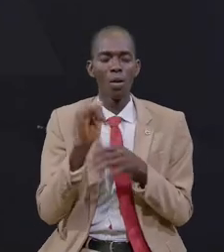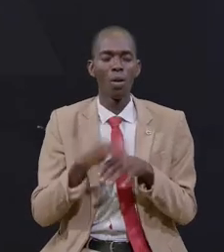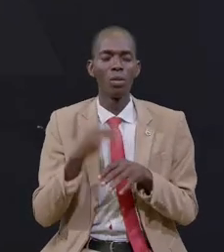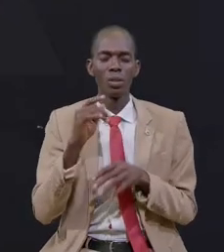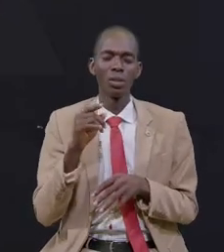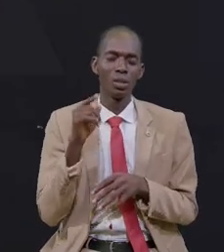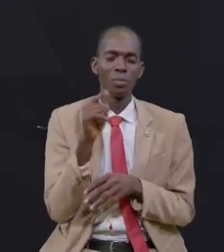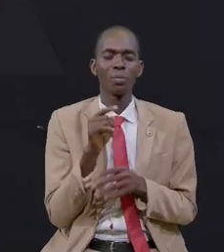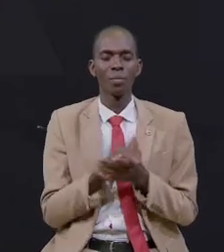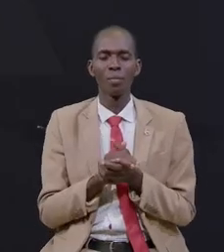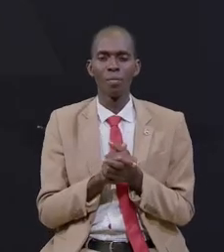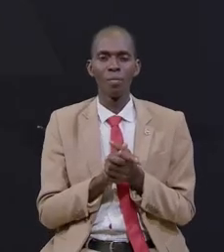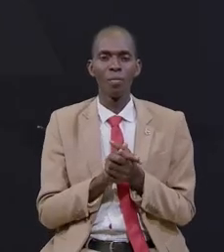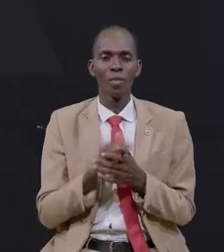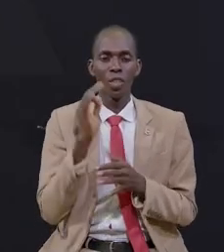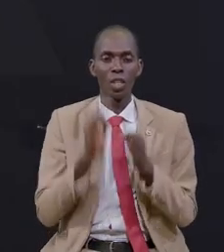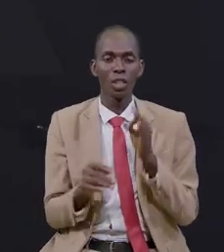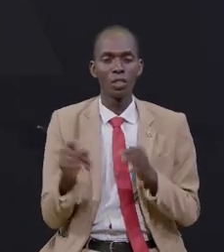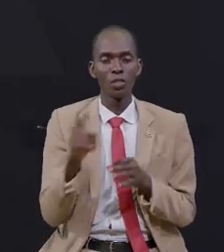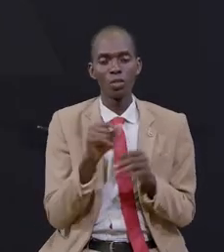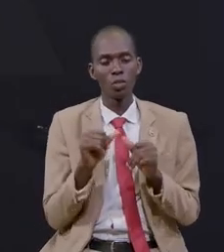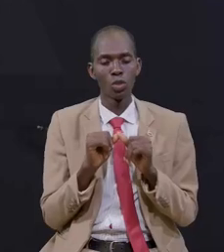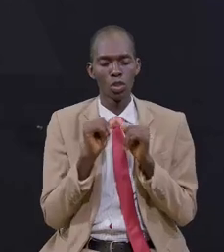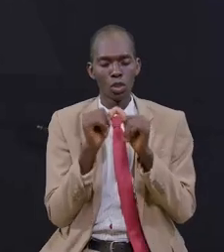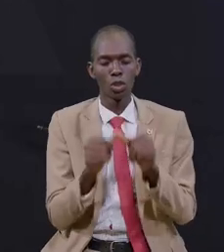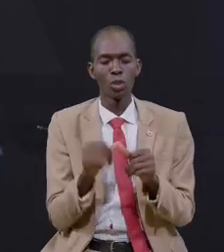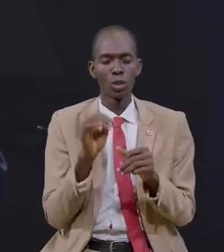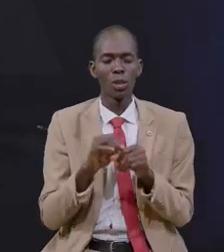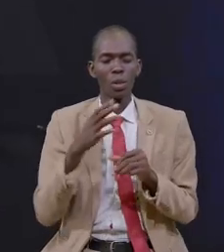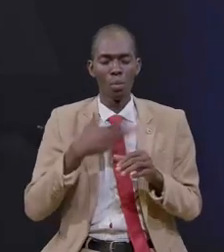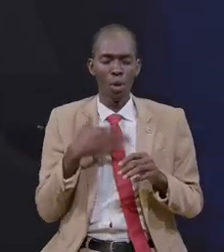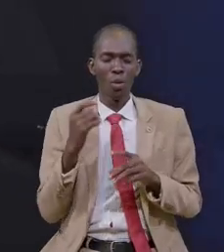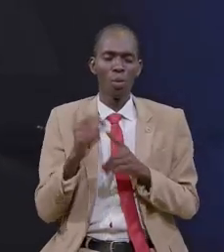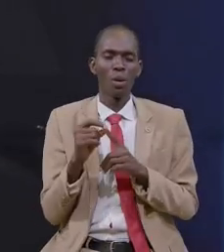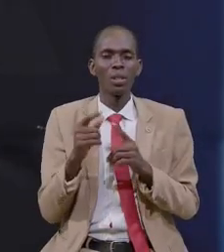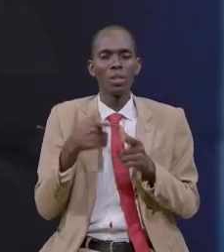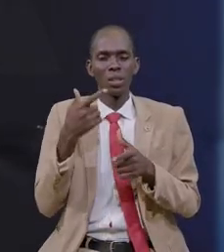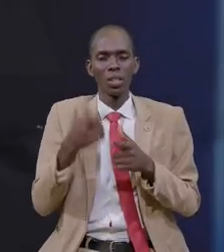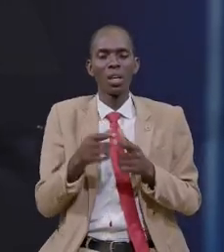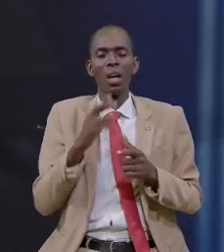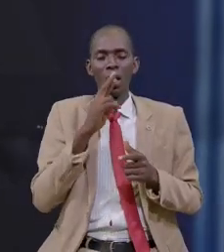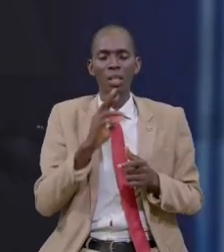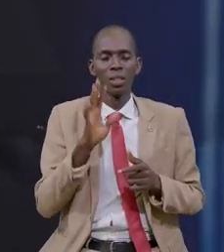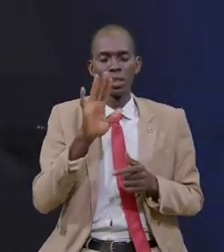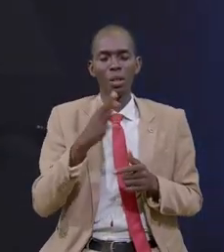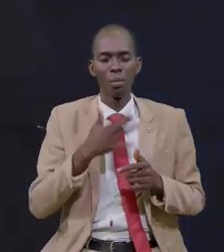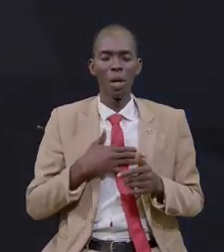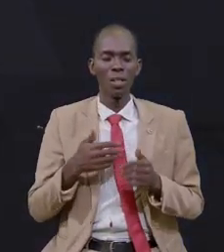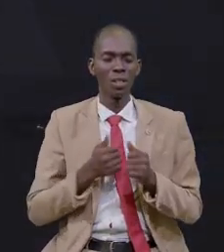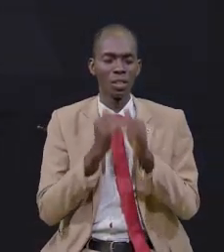si vous demeurez dans ma parole, vous serez réellement mes